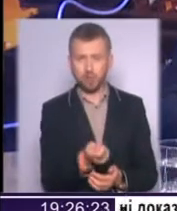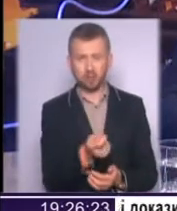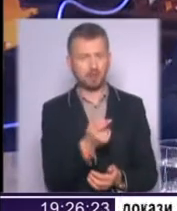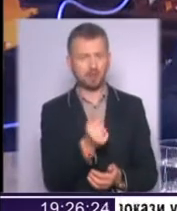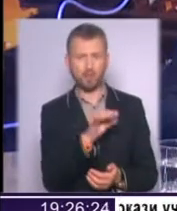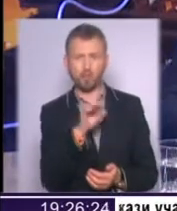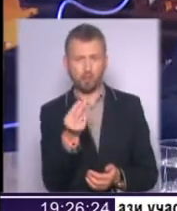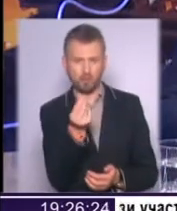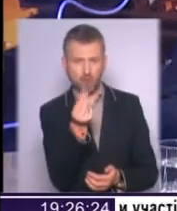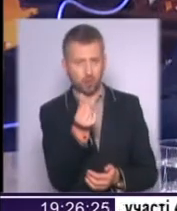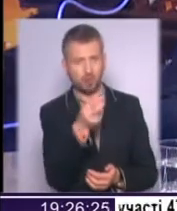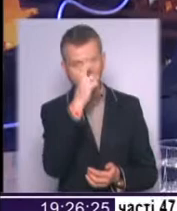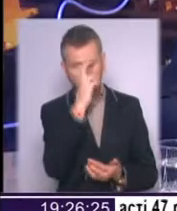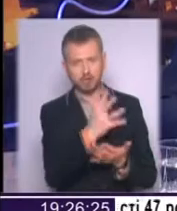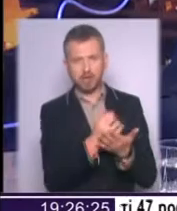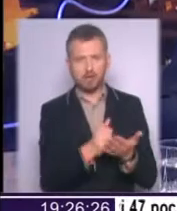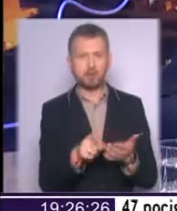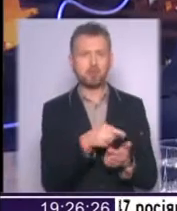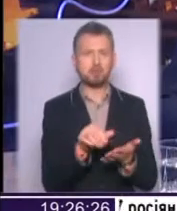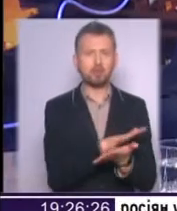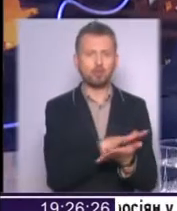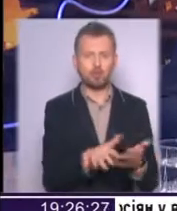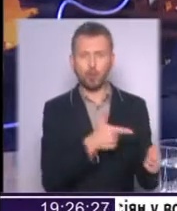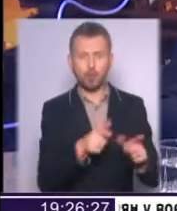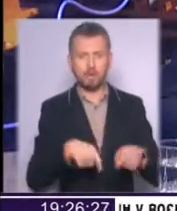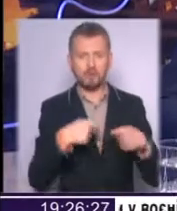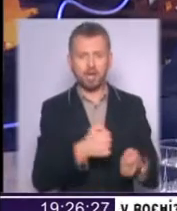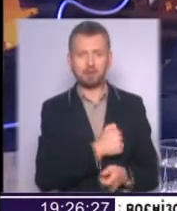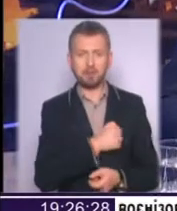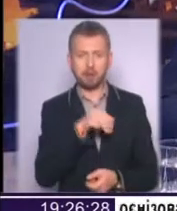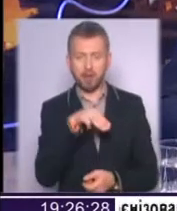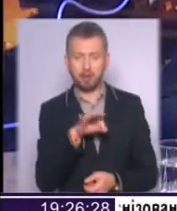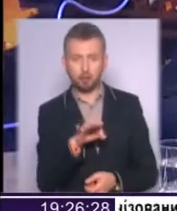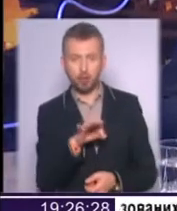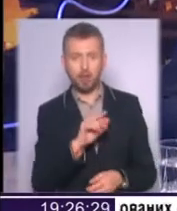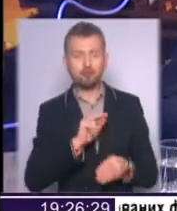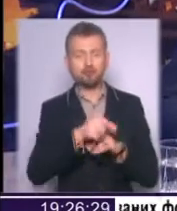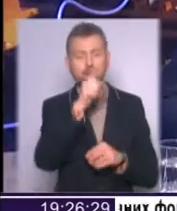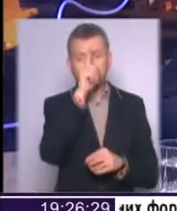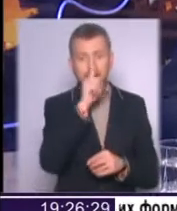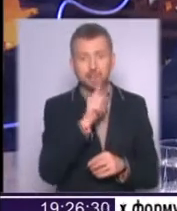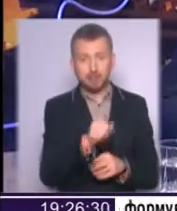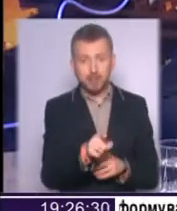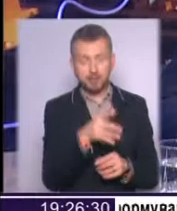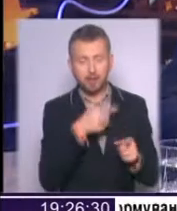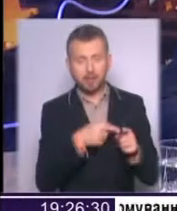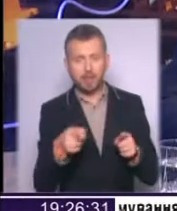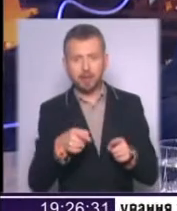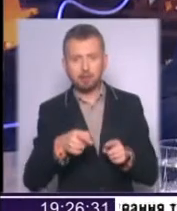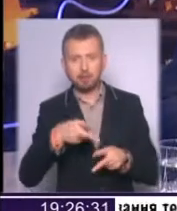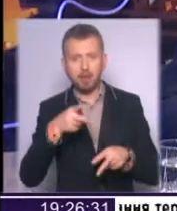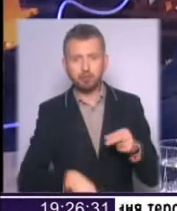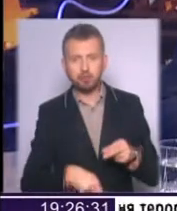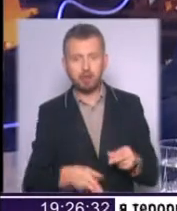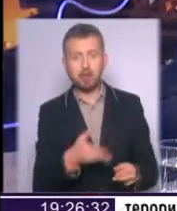якісь гроші, держрезерв чи безкоштовно готовий передати бійцям АТО, через місяць вийдуть з своїх термінів придатності. І ми